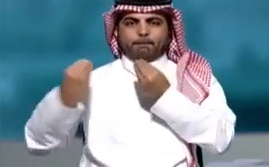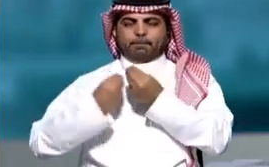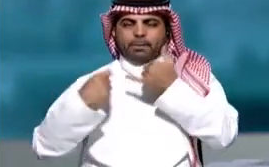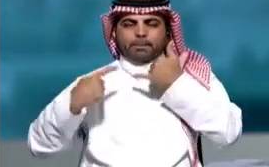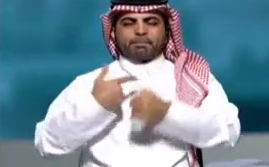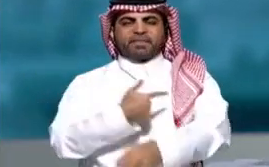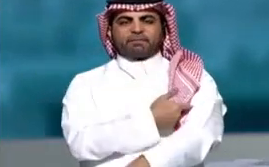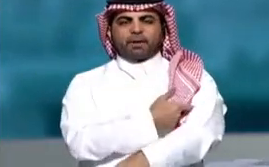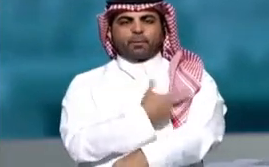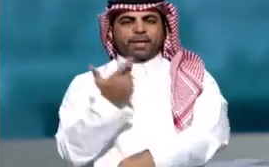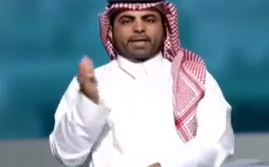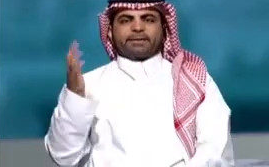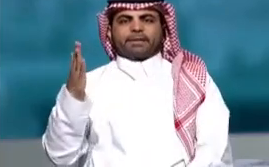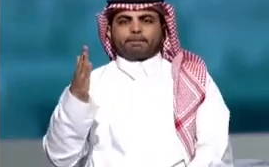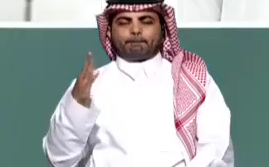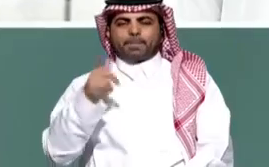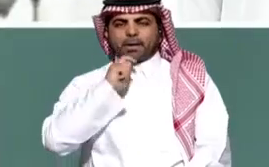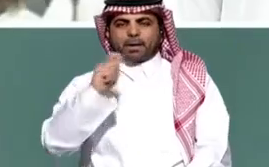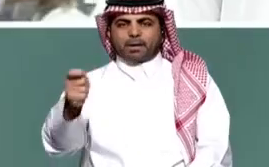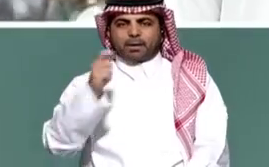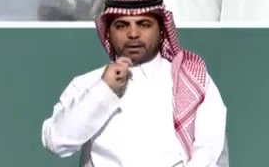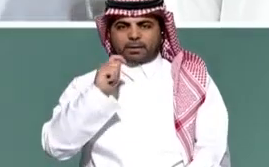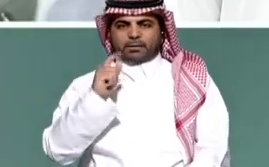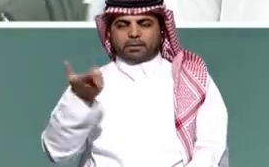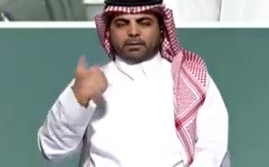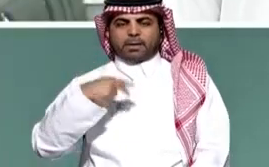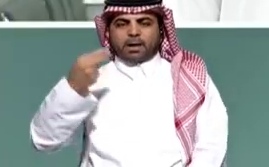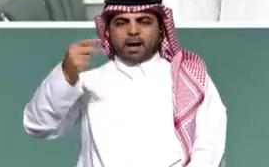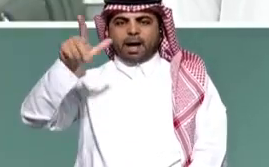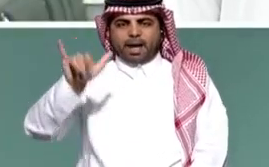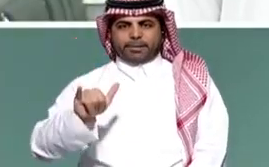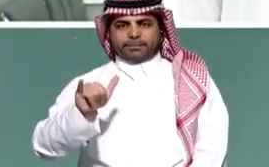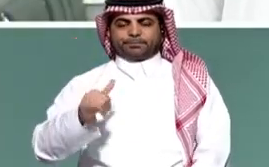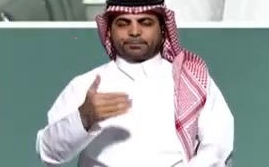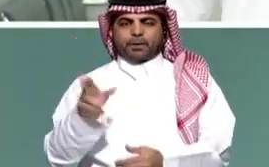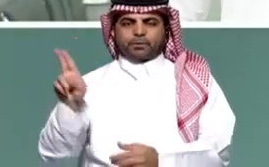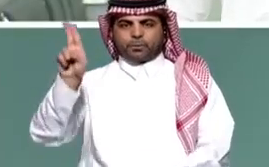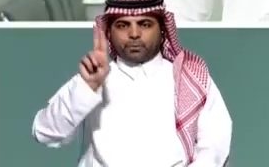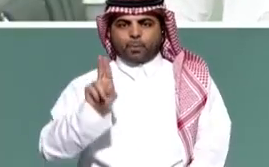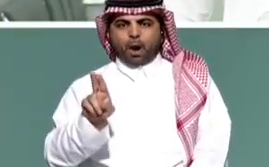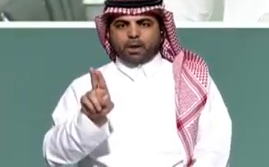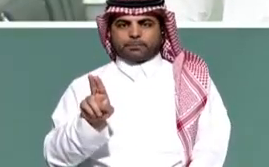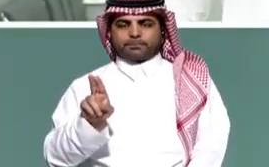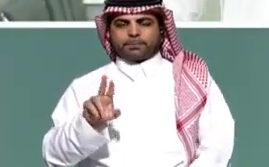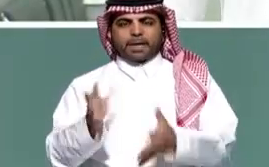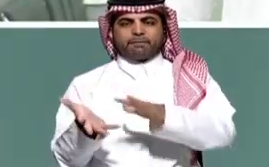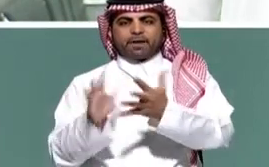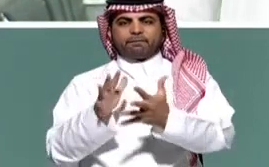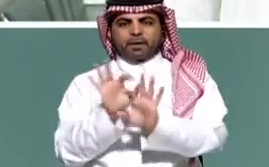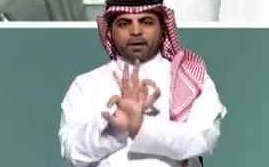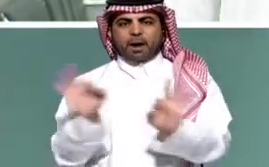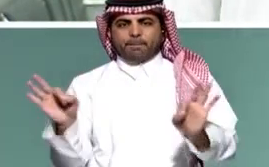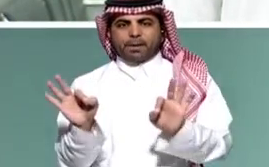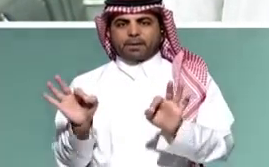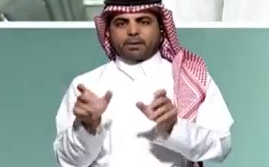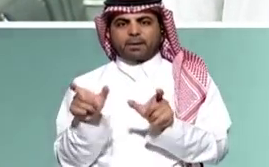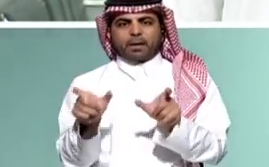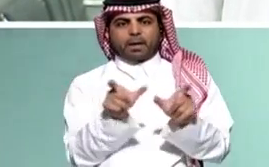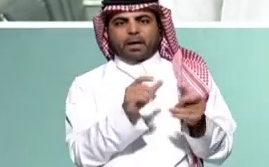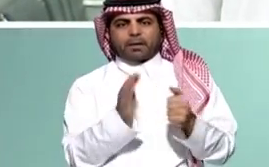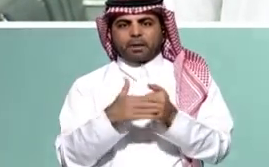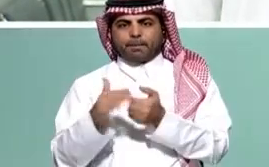المركزي مراسل الأخبار السعودية الزميل علي العطينان. علي، بداية مساء الخير، كيف تبدو التجهيزات